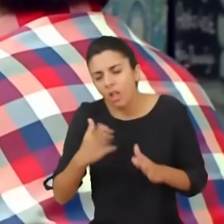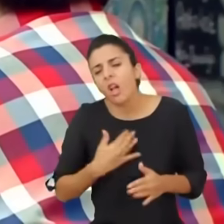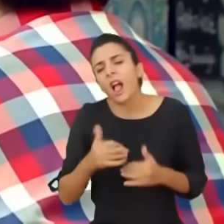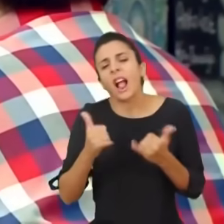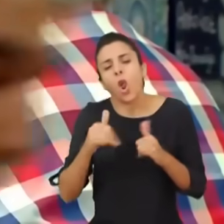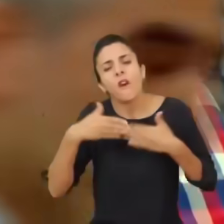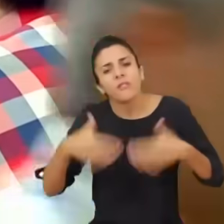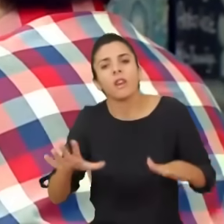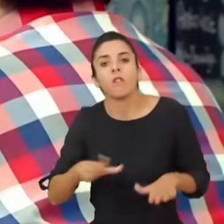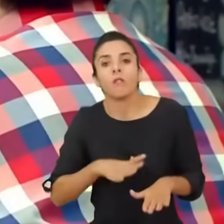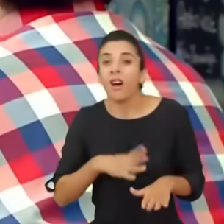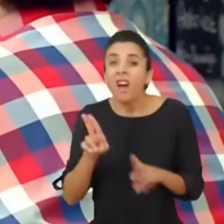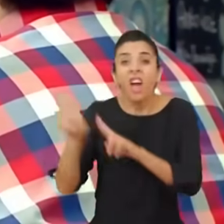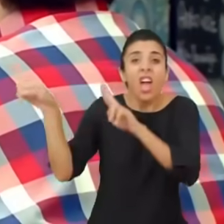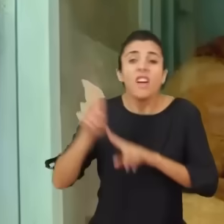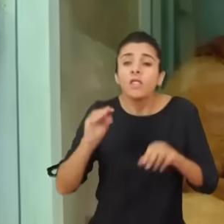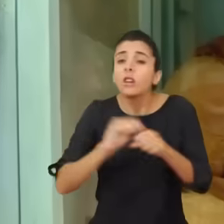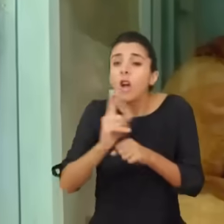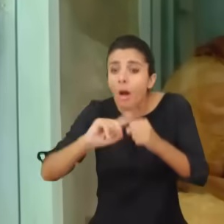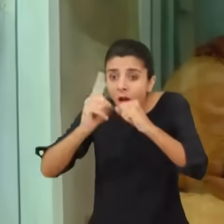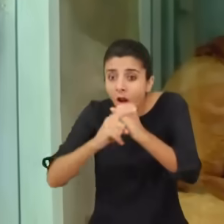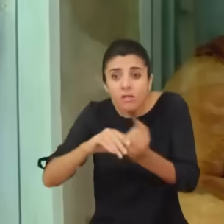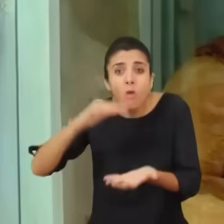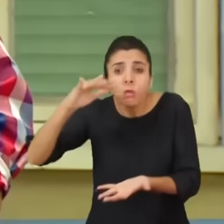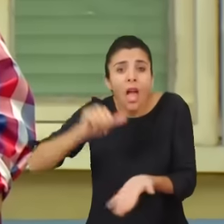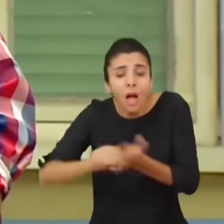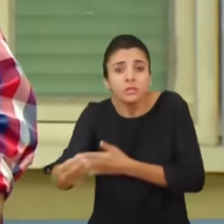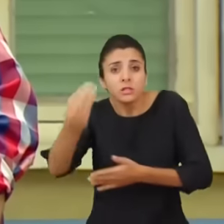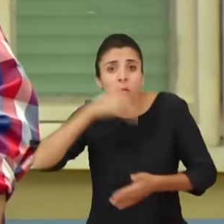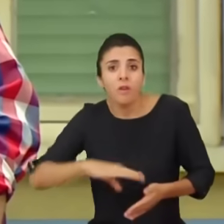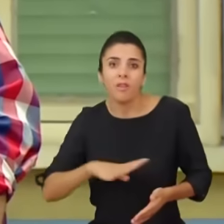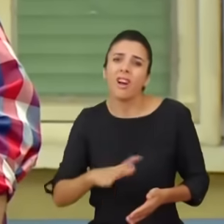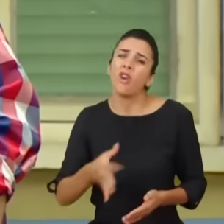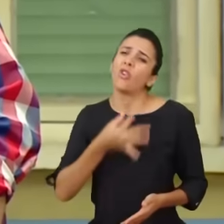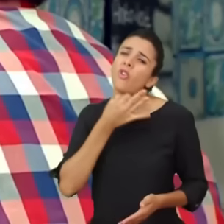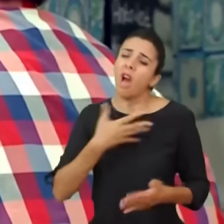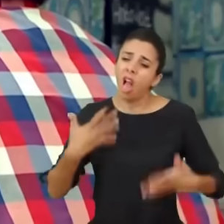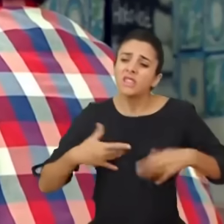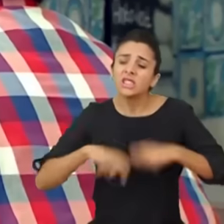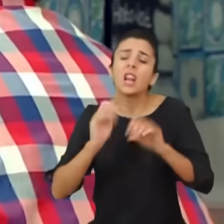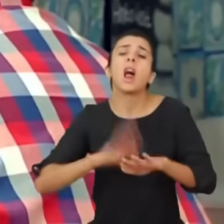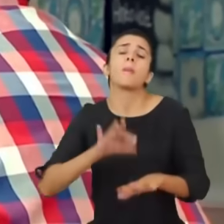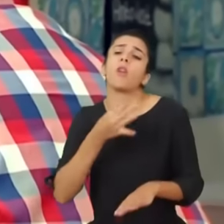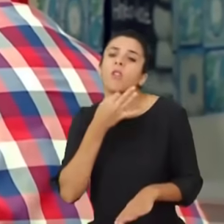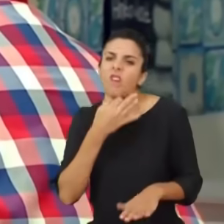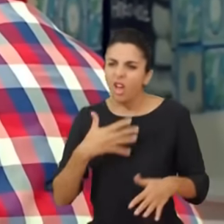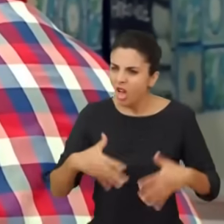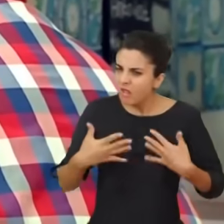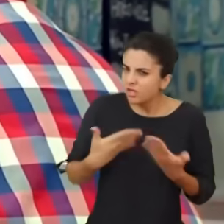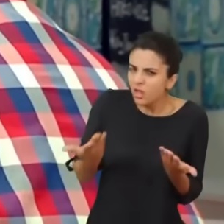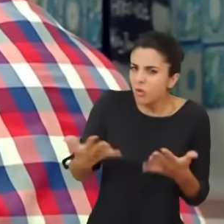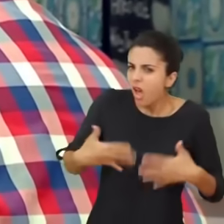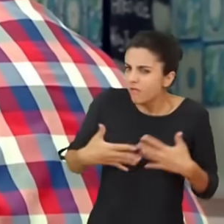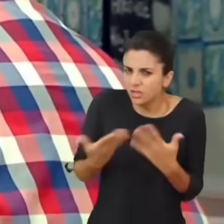Allah. Ya sen zaten iftarda bir haftalık yiyorsun. Abi hevesimi niye kırıyorsun? Niye hevesimi kırıyorsun ya? Ya kardeşim ne hevesi ya? Ha,